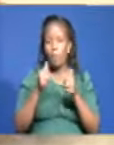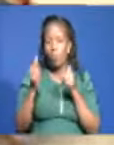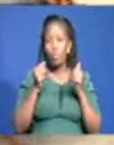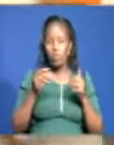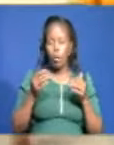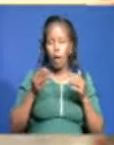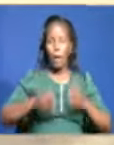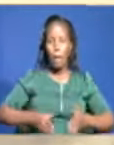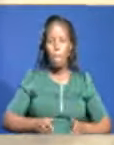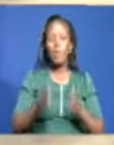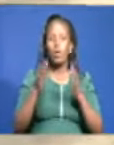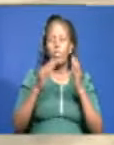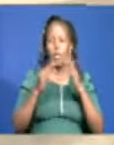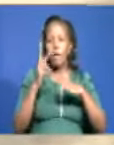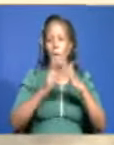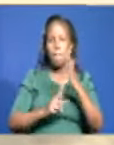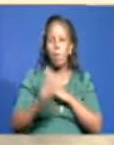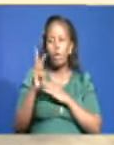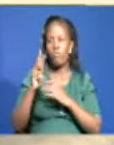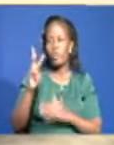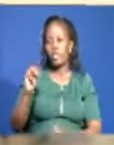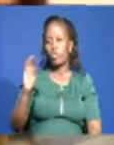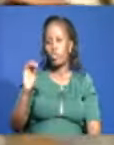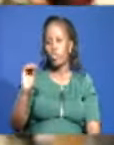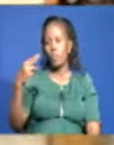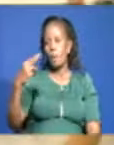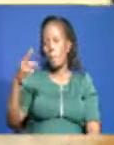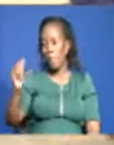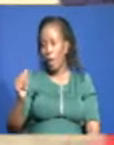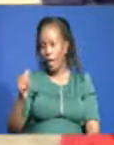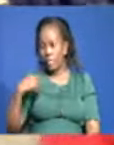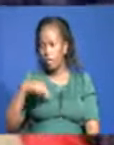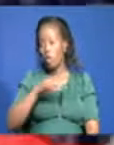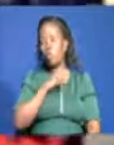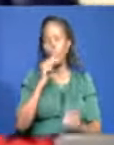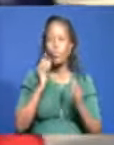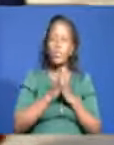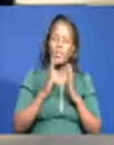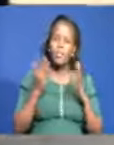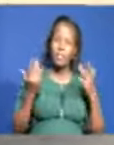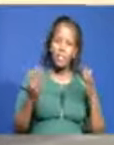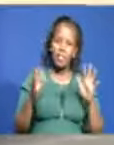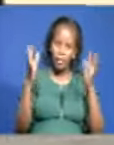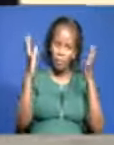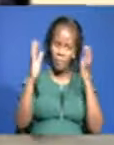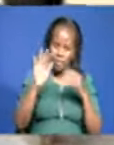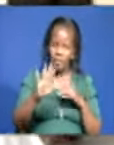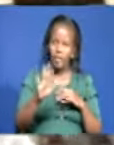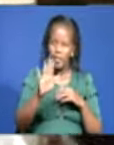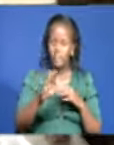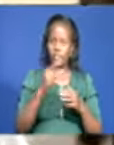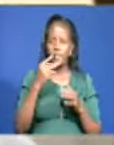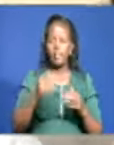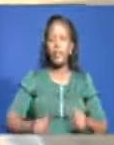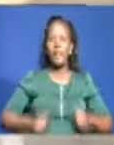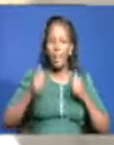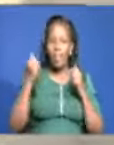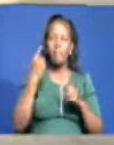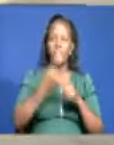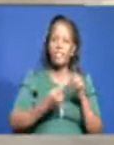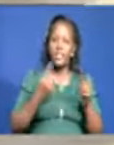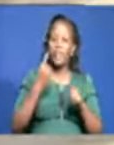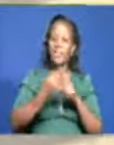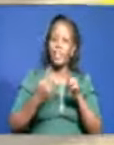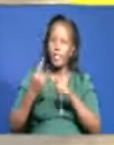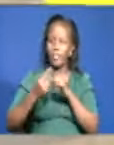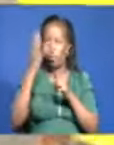Muhammad sallallahu alaihi wasallam. Kwa hivyo huwa tunasherekea mazazi yake kwa kila mwaka ili kuweza kuweka